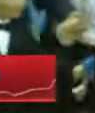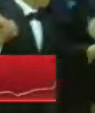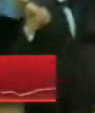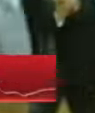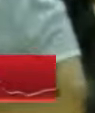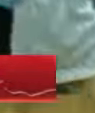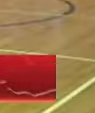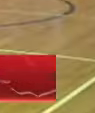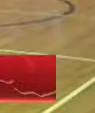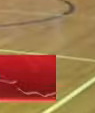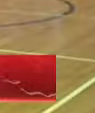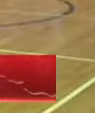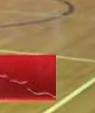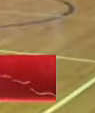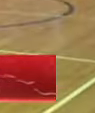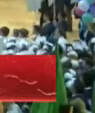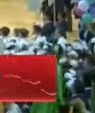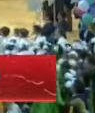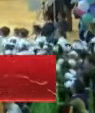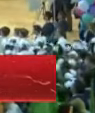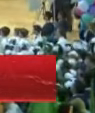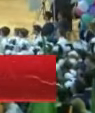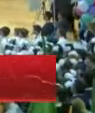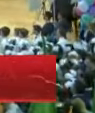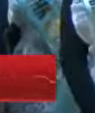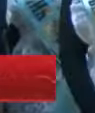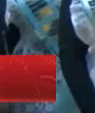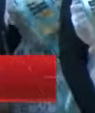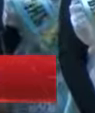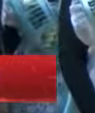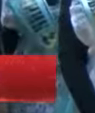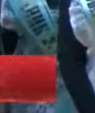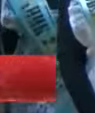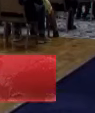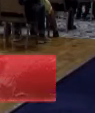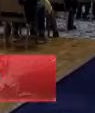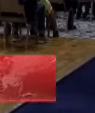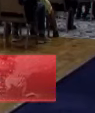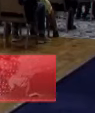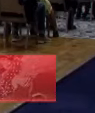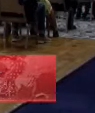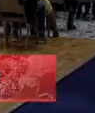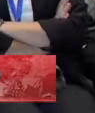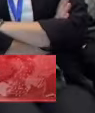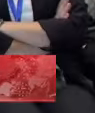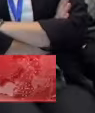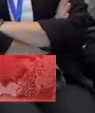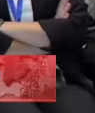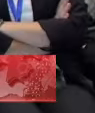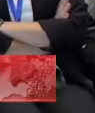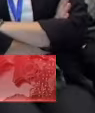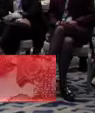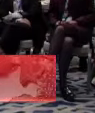Соңғы қоңырау 25 мамырда өтеді. Білім саласында тағы қандай өзгерістер бар? Бүгін ел педагогтары бас